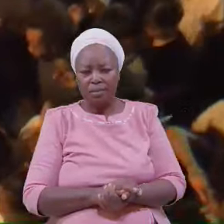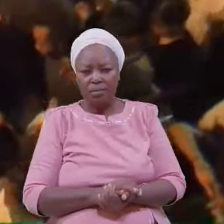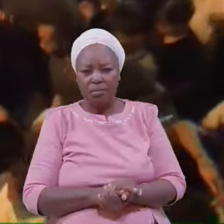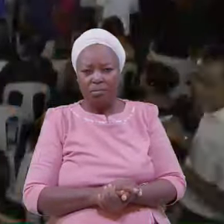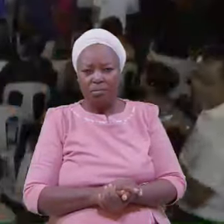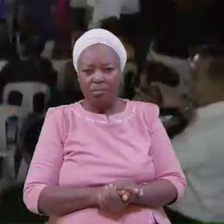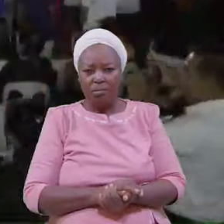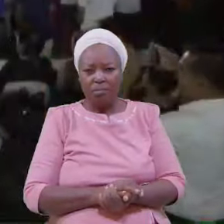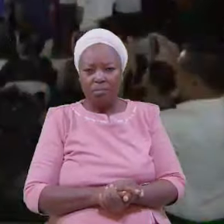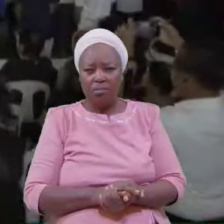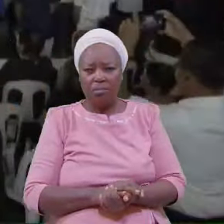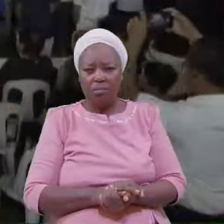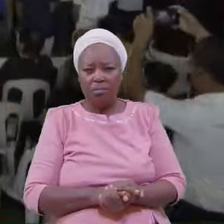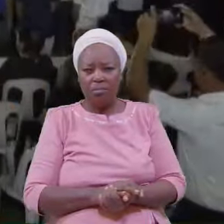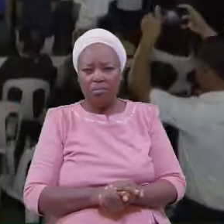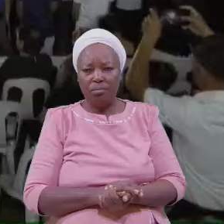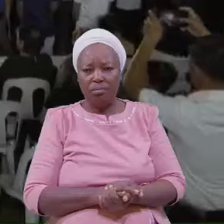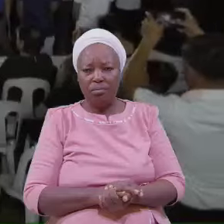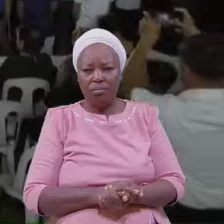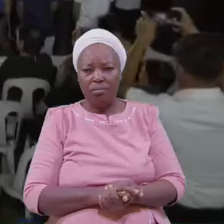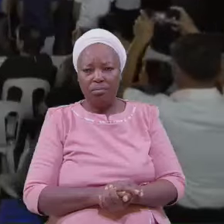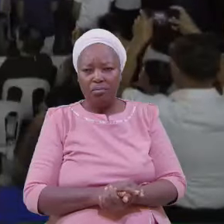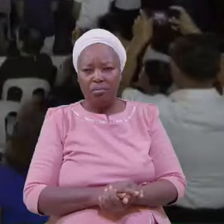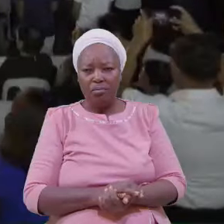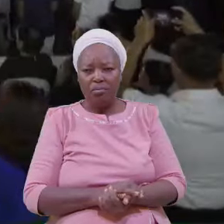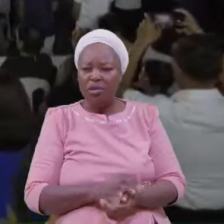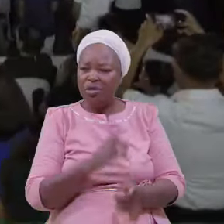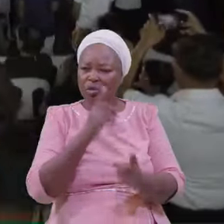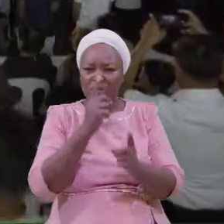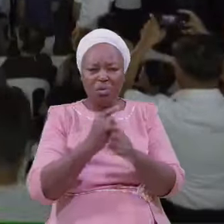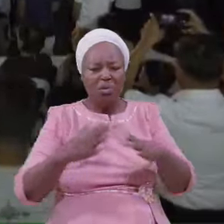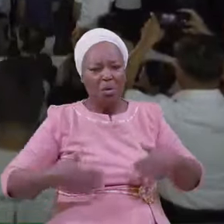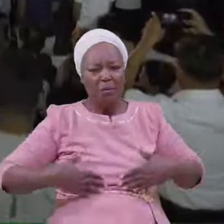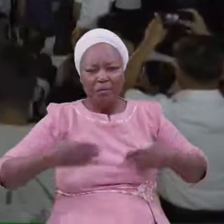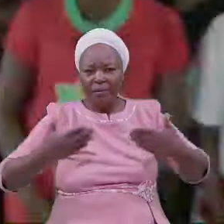purihin ang Panginoon. Sige po, patuloy lang tayo sa paglapit sa Panginoon.